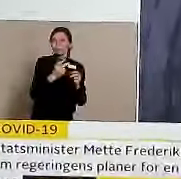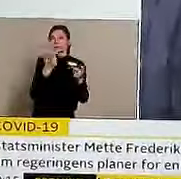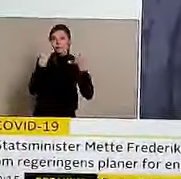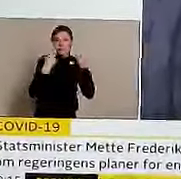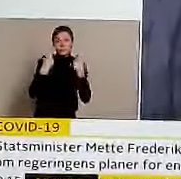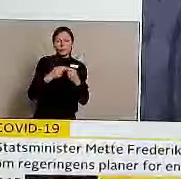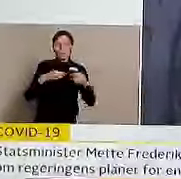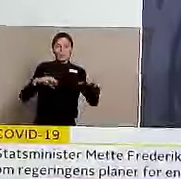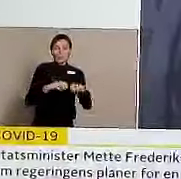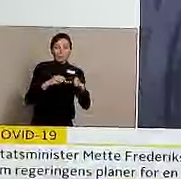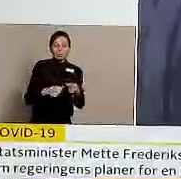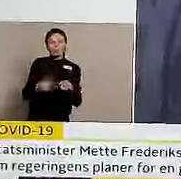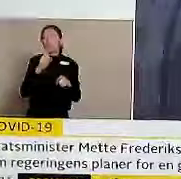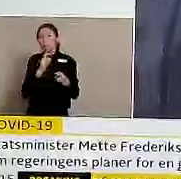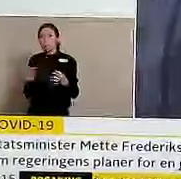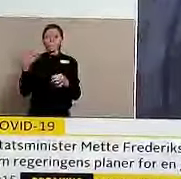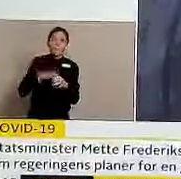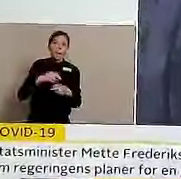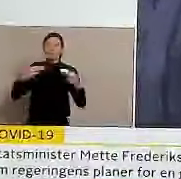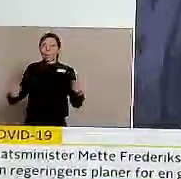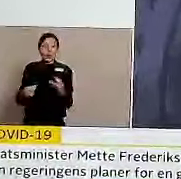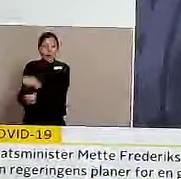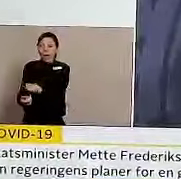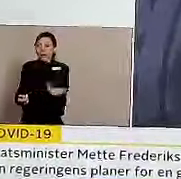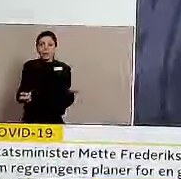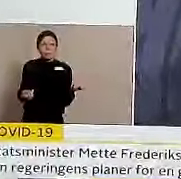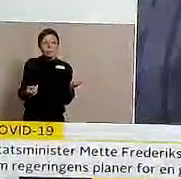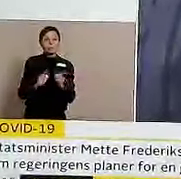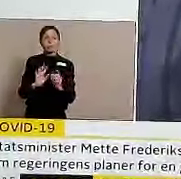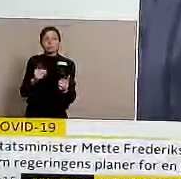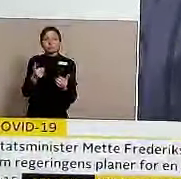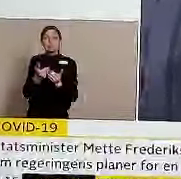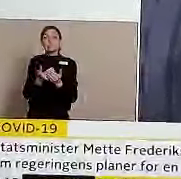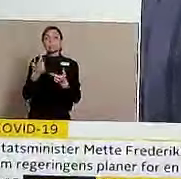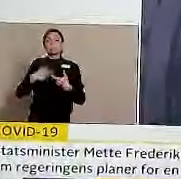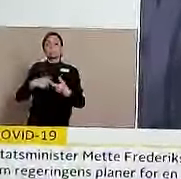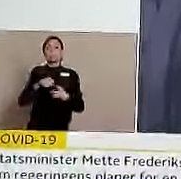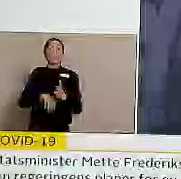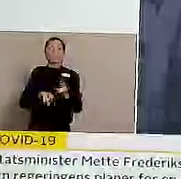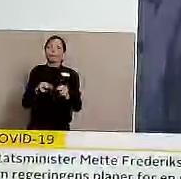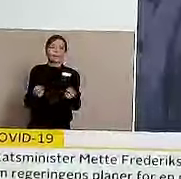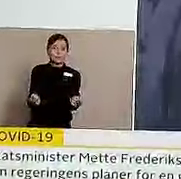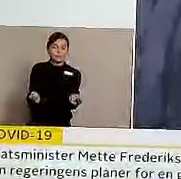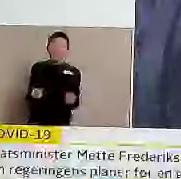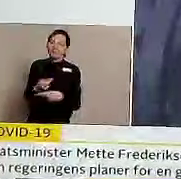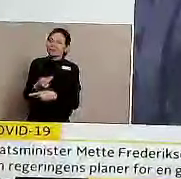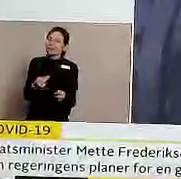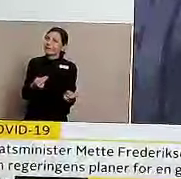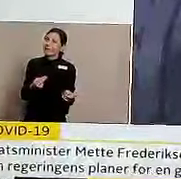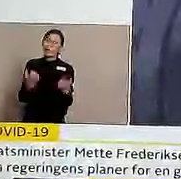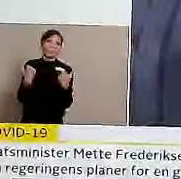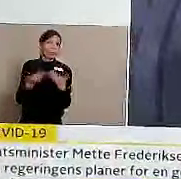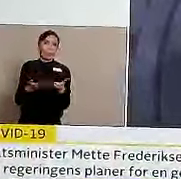يهتموا طالما كانت مغلقة وهي تهتم بنقل النصح